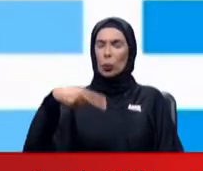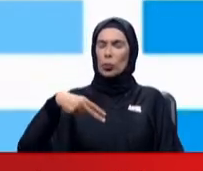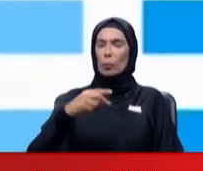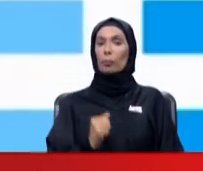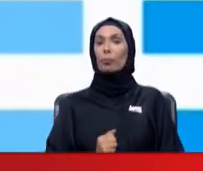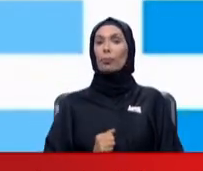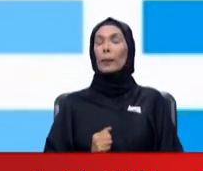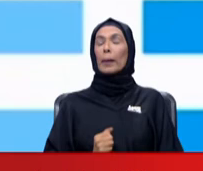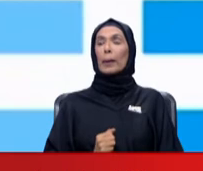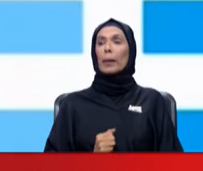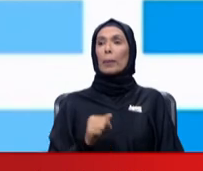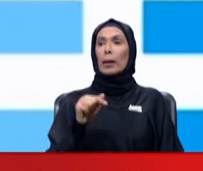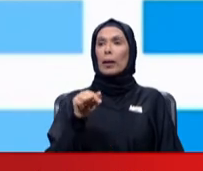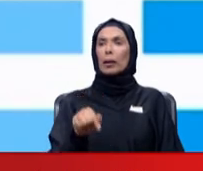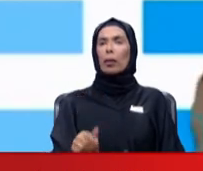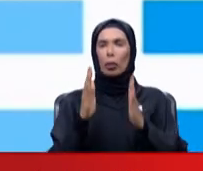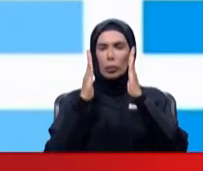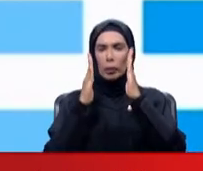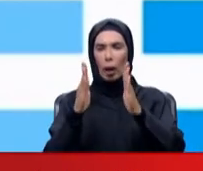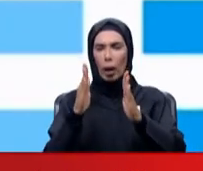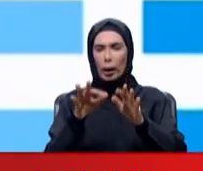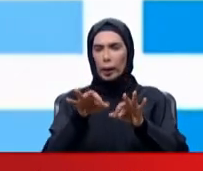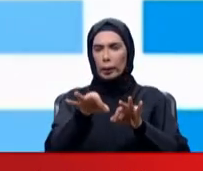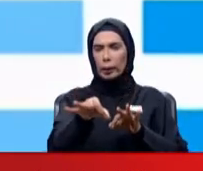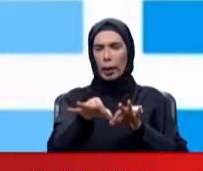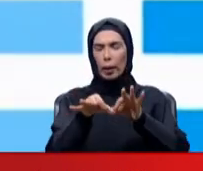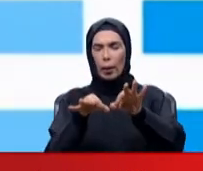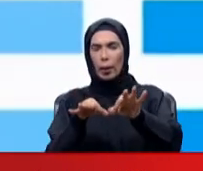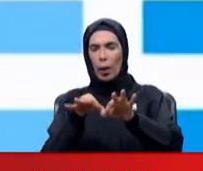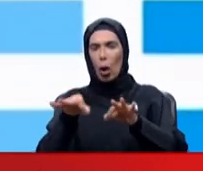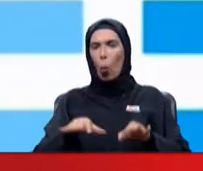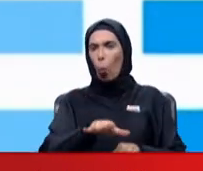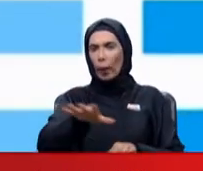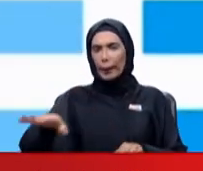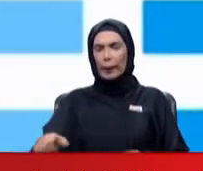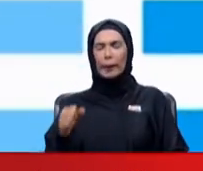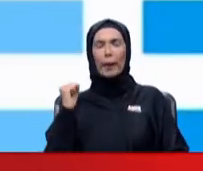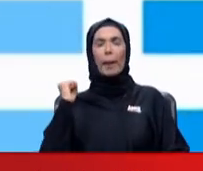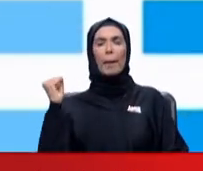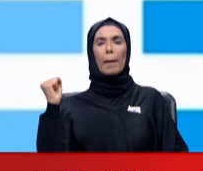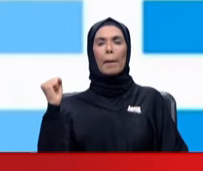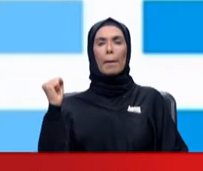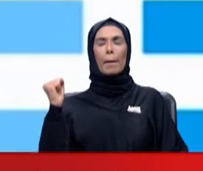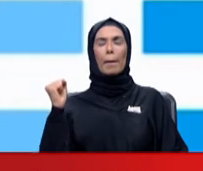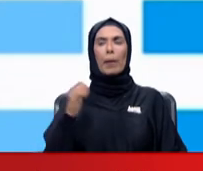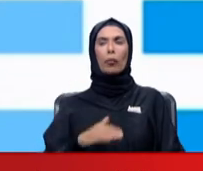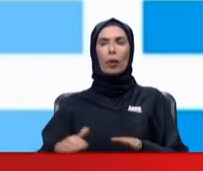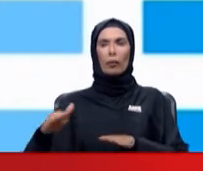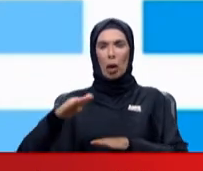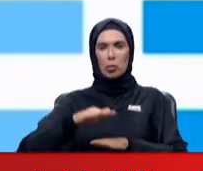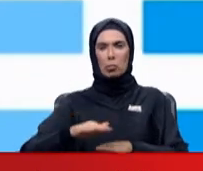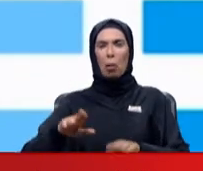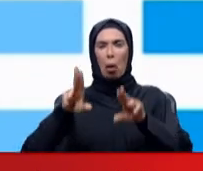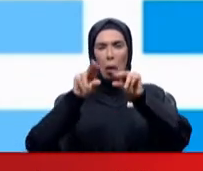2013-2022، ولا سيما في تركيز تلك الخطة الوطنية على تكافؤ